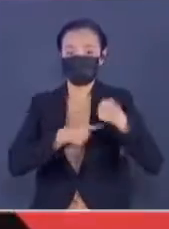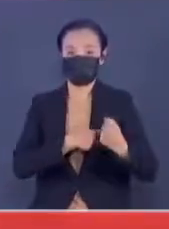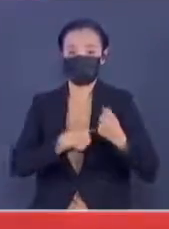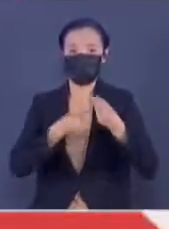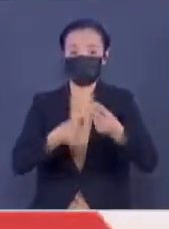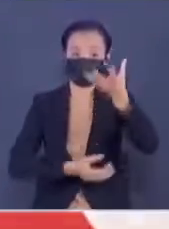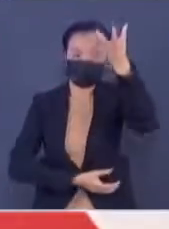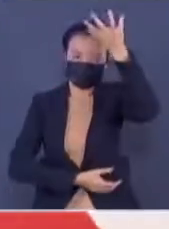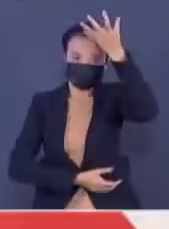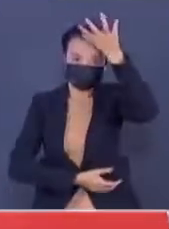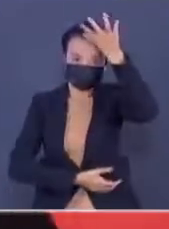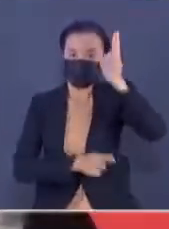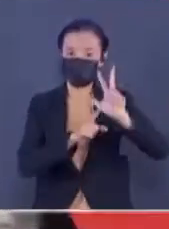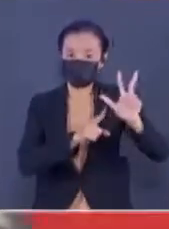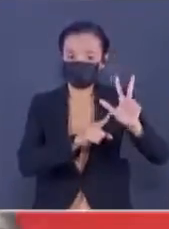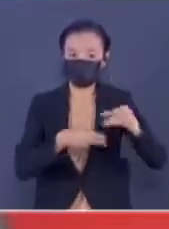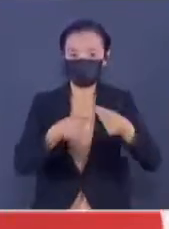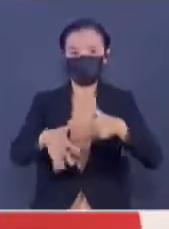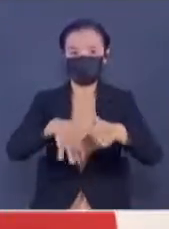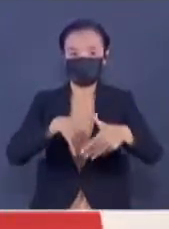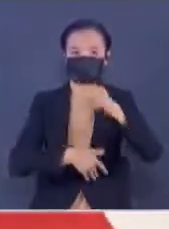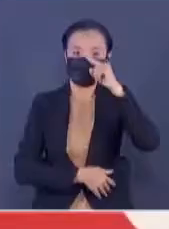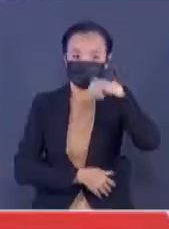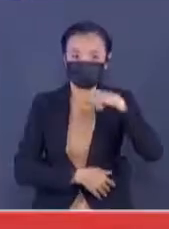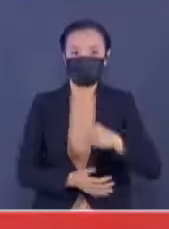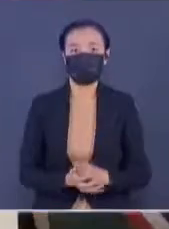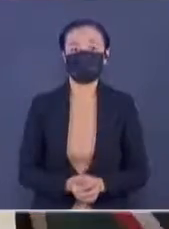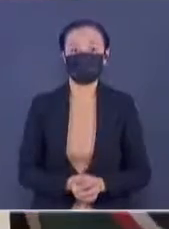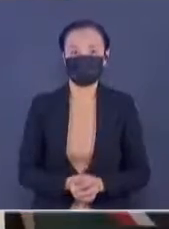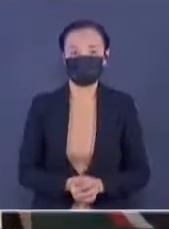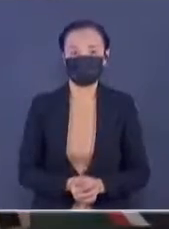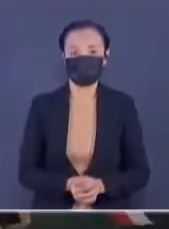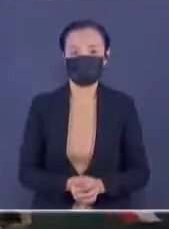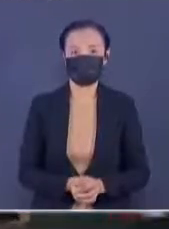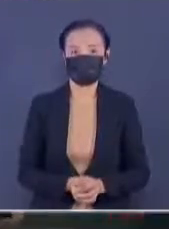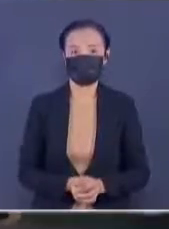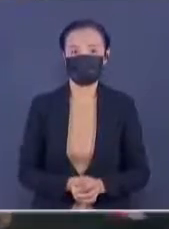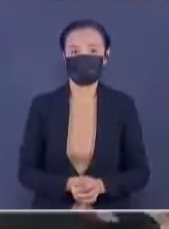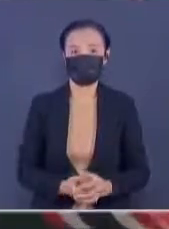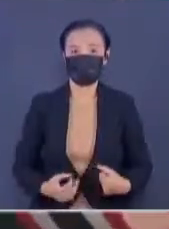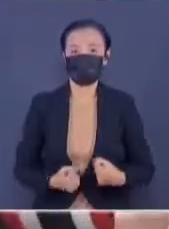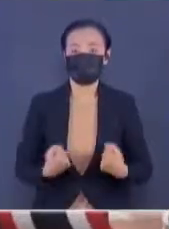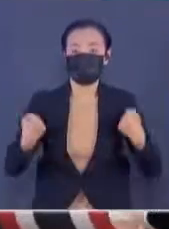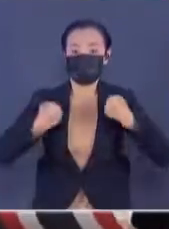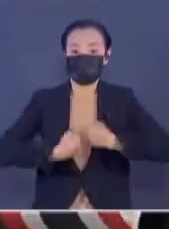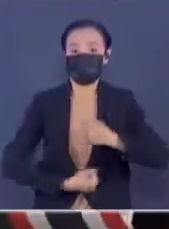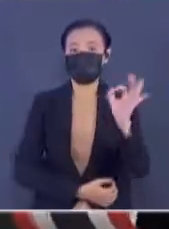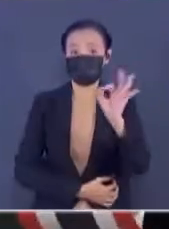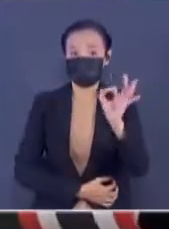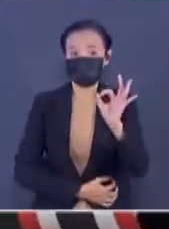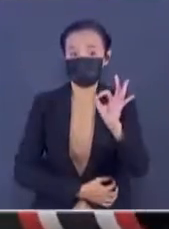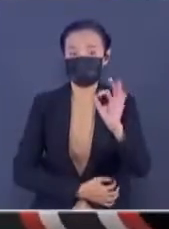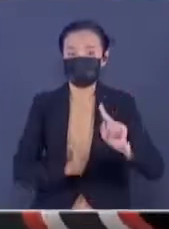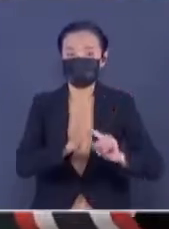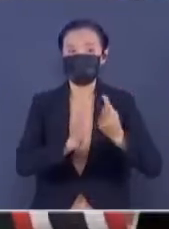ามงกุฎนางงามจักรวาลมงที่3มาให้กับประเทศไทยค่ะโดยแอนชิลีนะคะก็มาในลุคขึ้นเครื่องกับชุดสีฟ้าซึ่งก็เป็นชุด